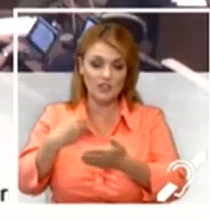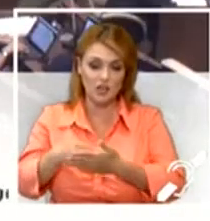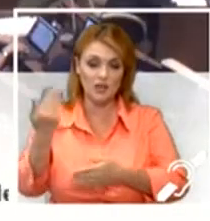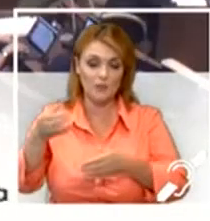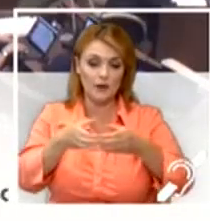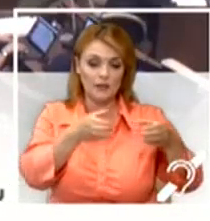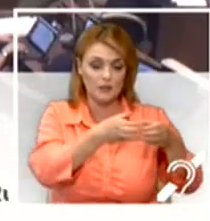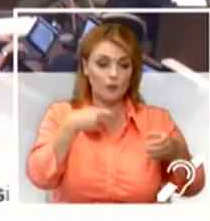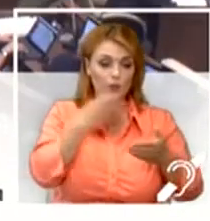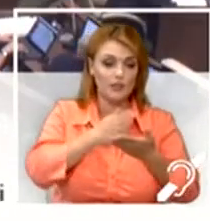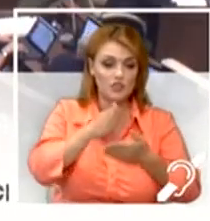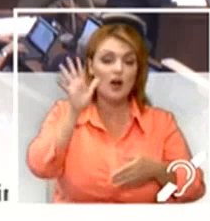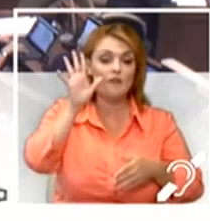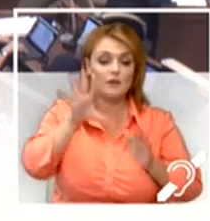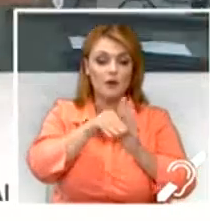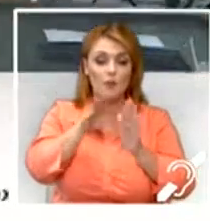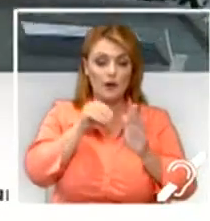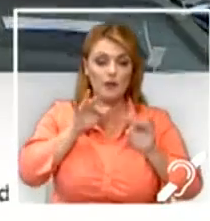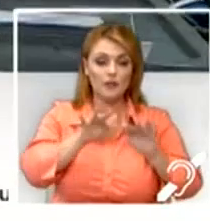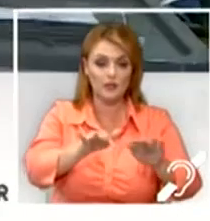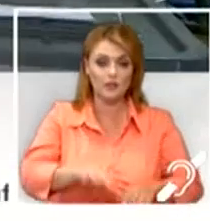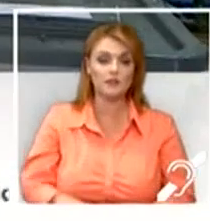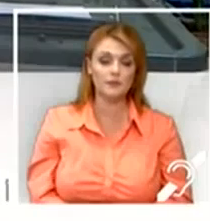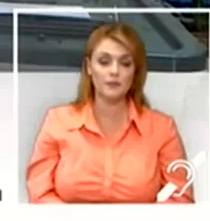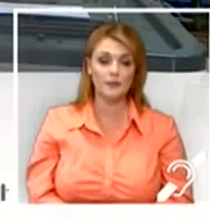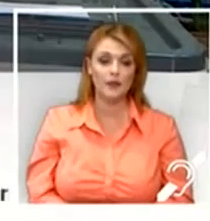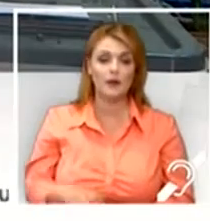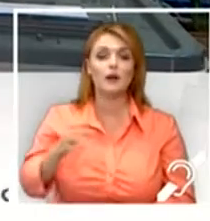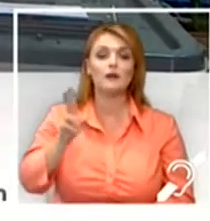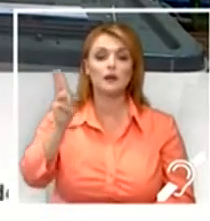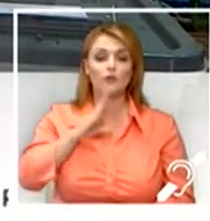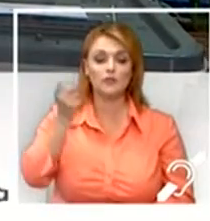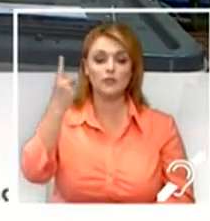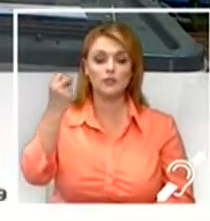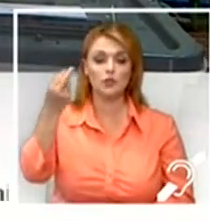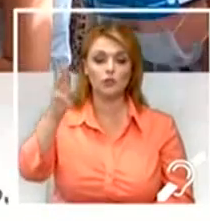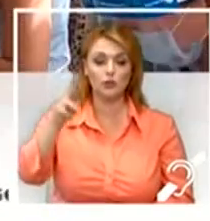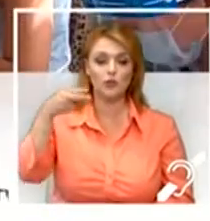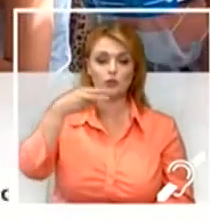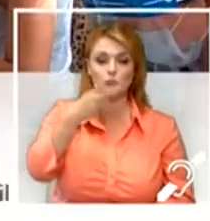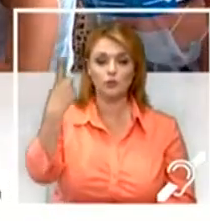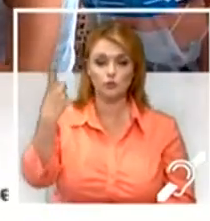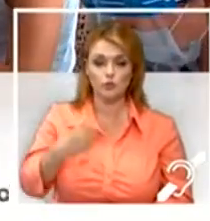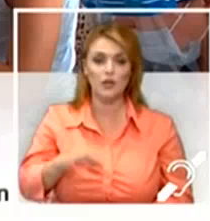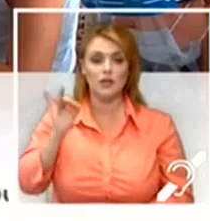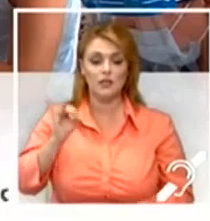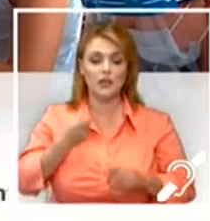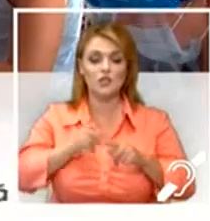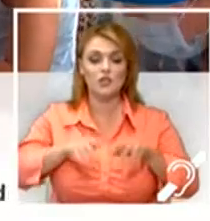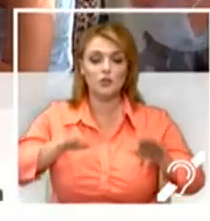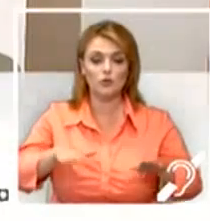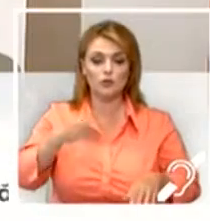electorali în campania electorală pentru alegerile parlamentare anticipate din 11 iulie 2021 și cele locale